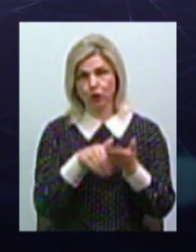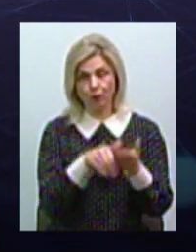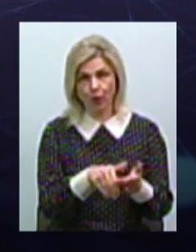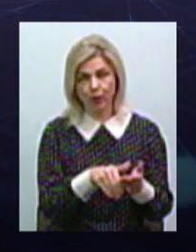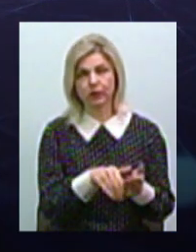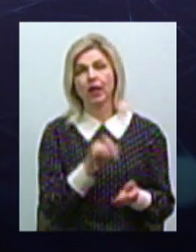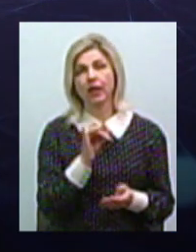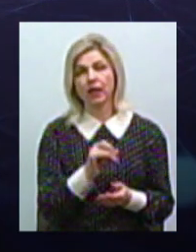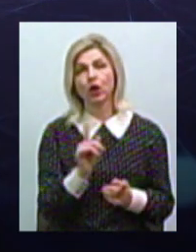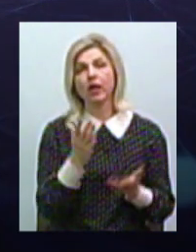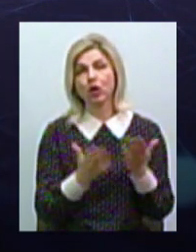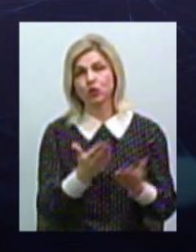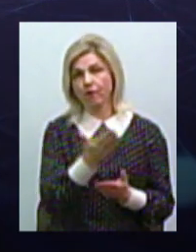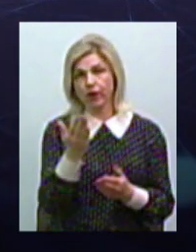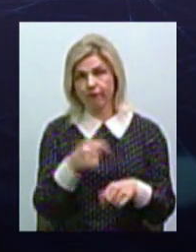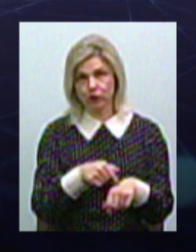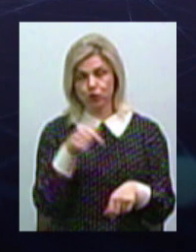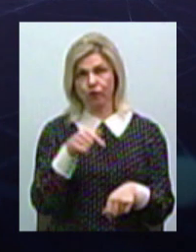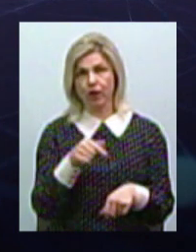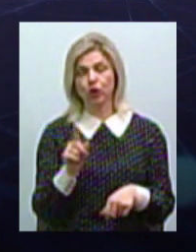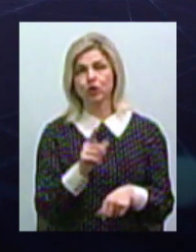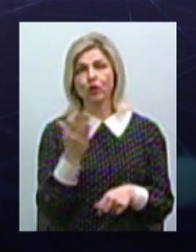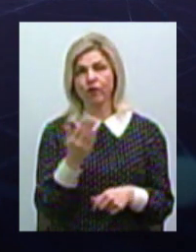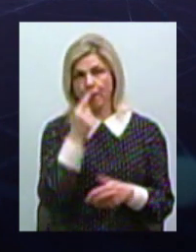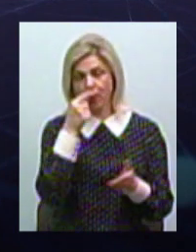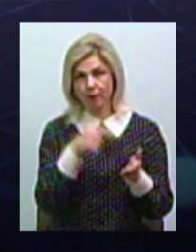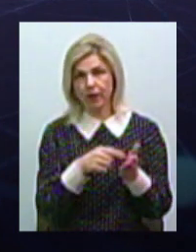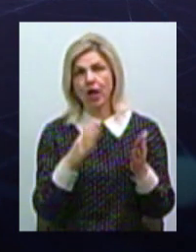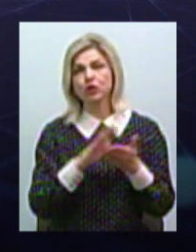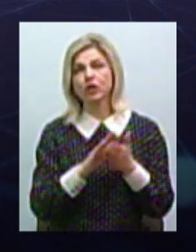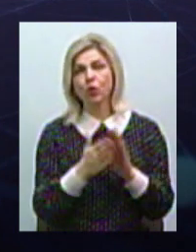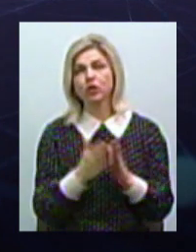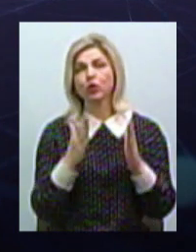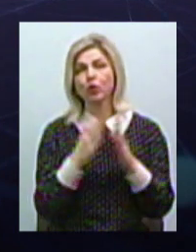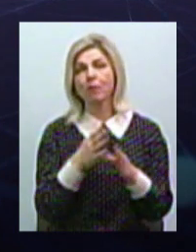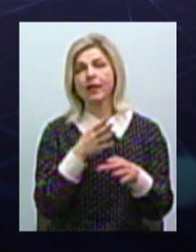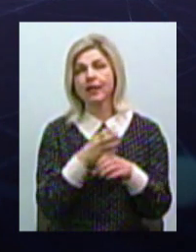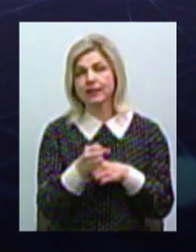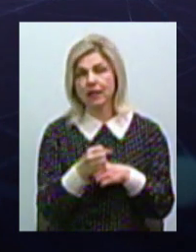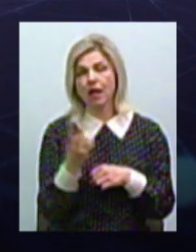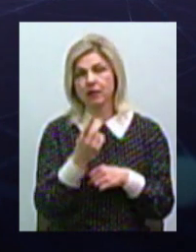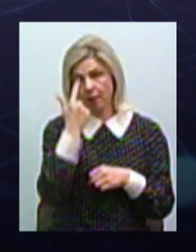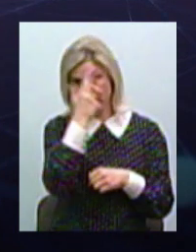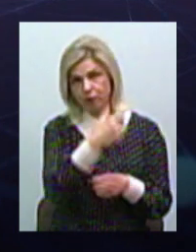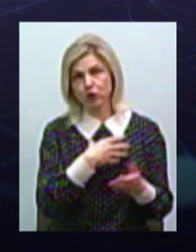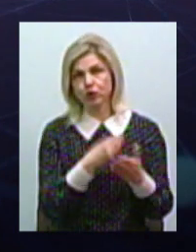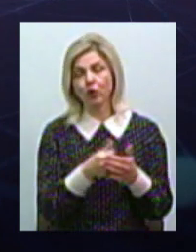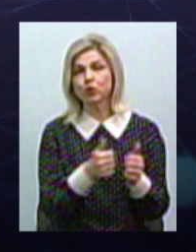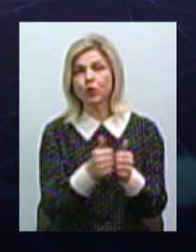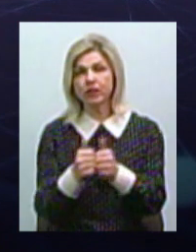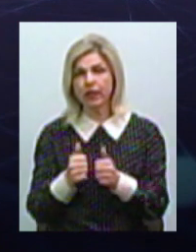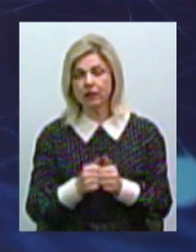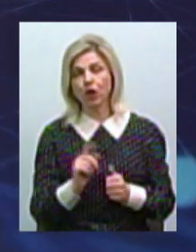також, звичайно, якщо ви відчуваєте, що ви потрапляєте в ситуацію домашнього насильства, потрібно попередити своїх сусідів про